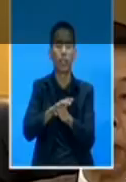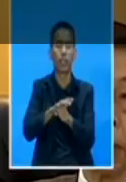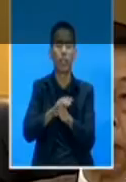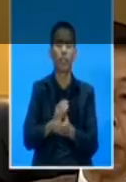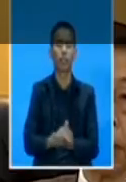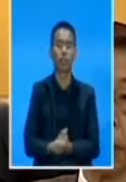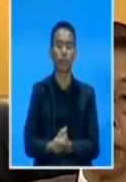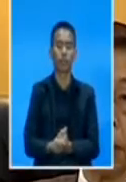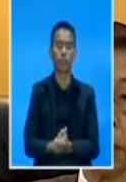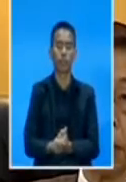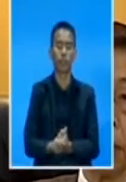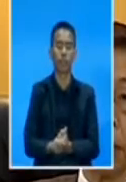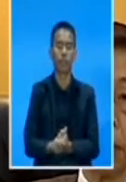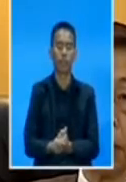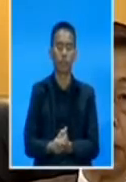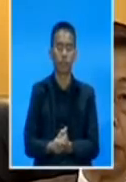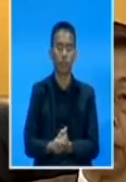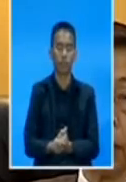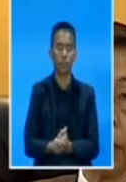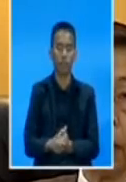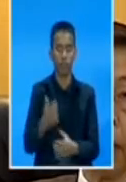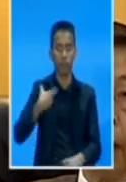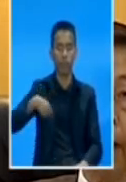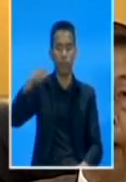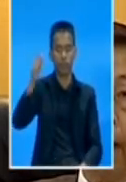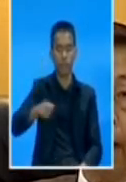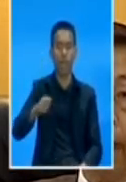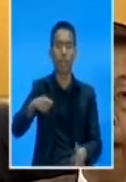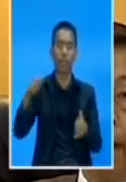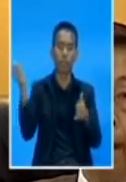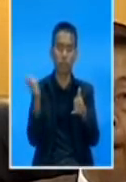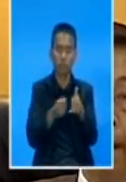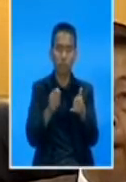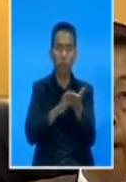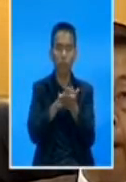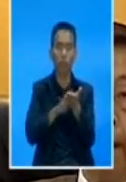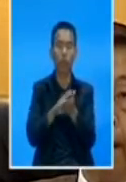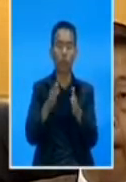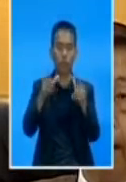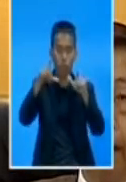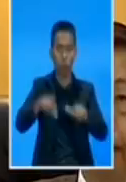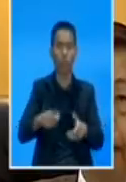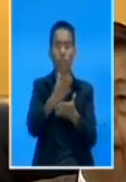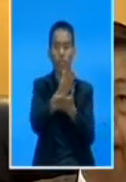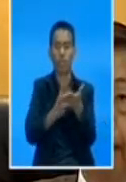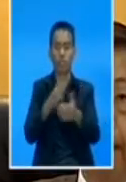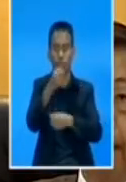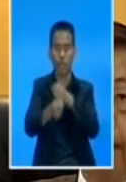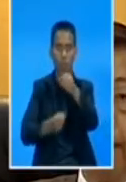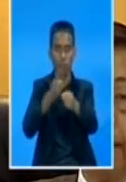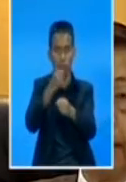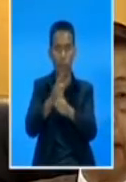ผมจะล่วงอำนาจศาลนะครับศาลก็คงลงโทษลดกึ่งหนึ่งปีครึ่งรอลงอาญา